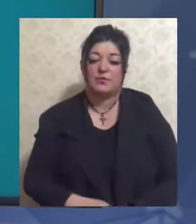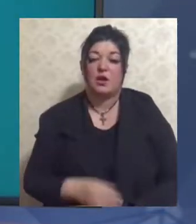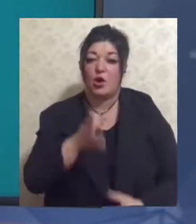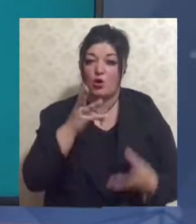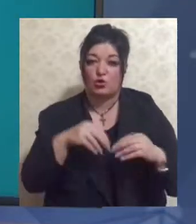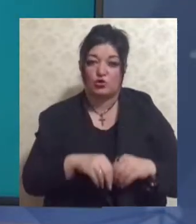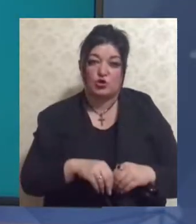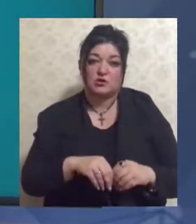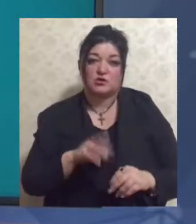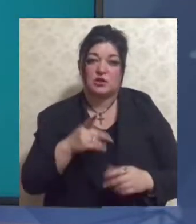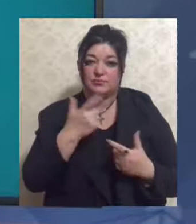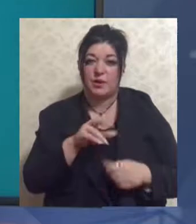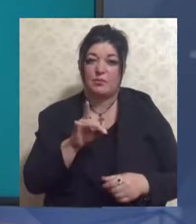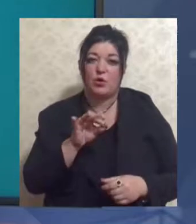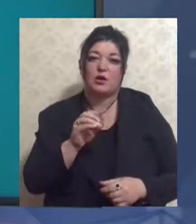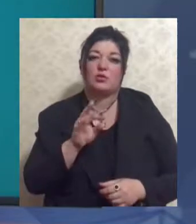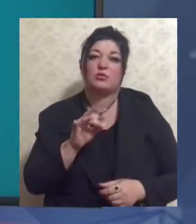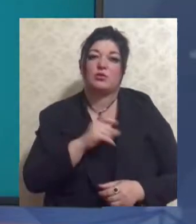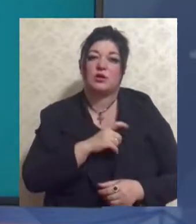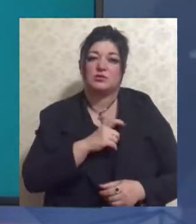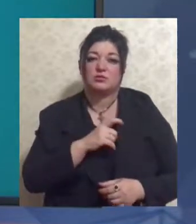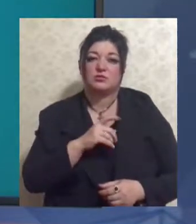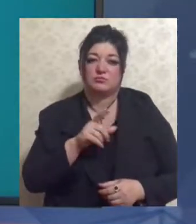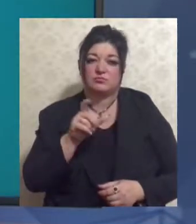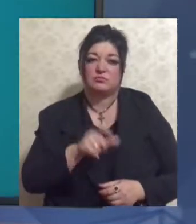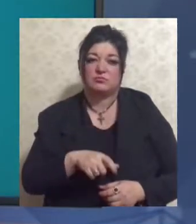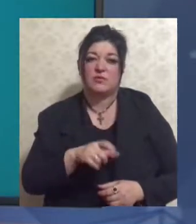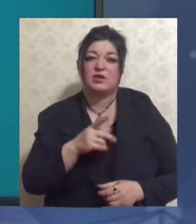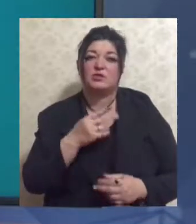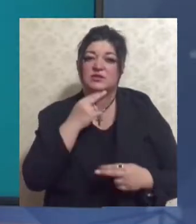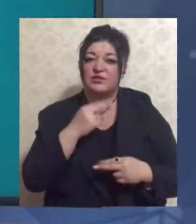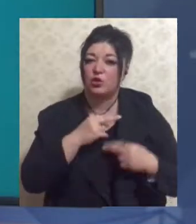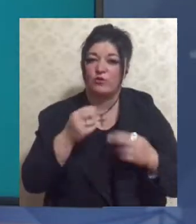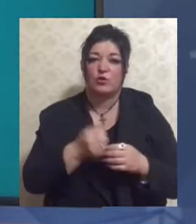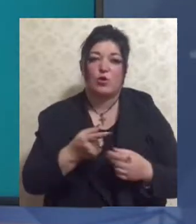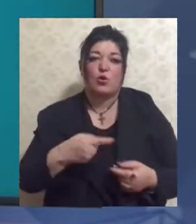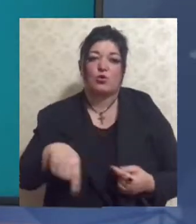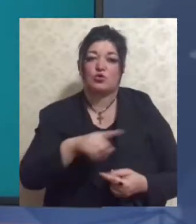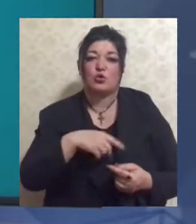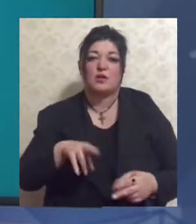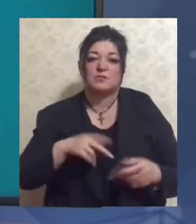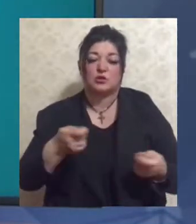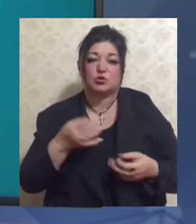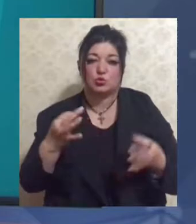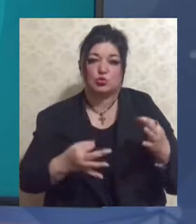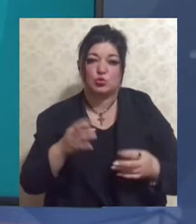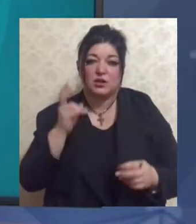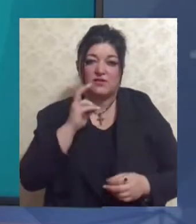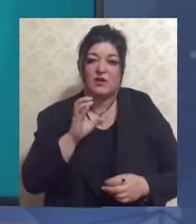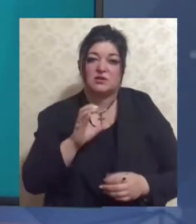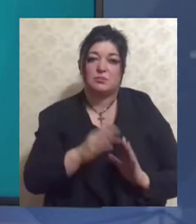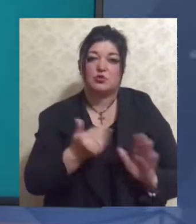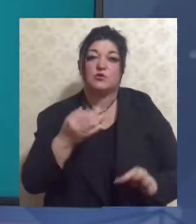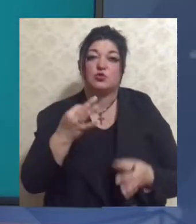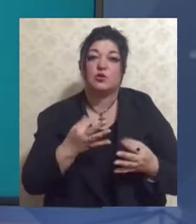заявив проректор Одеського медуну Костянтин Талалаєв, який свого часу звернувся до Окружного адміністративного суду Києва з позовом, суддя прийняв те